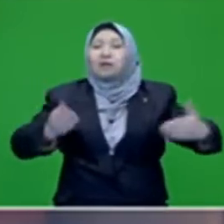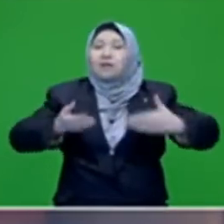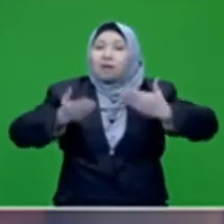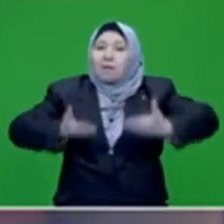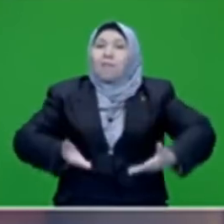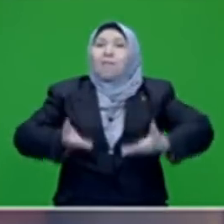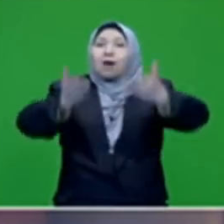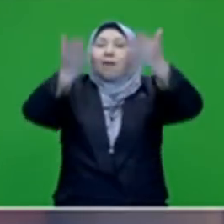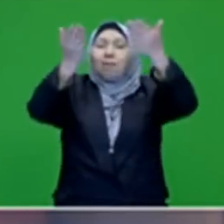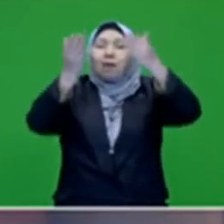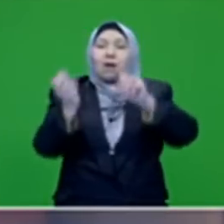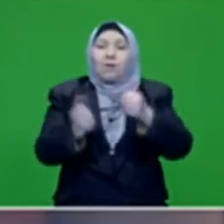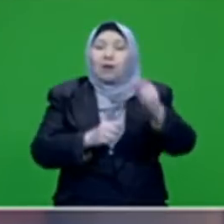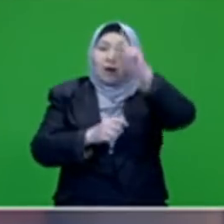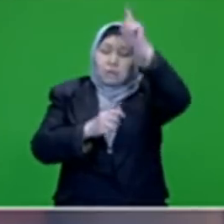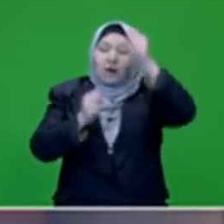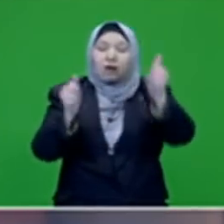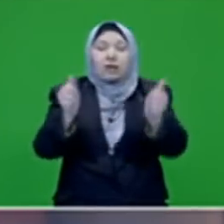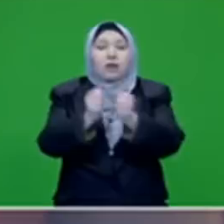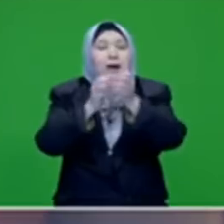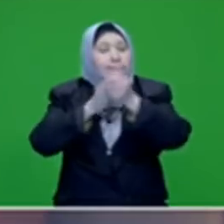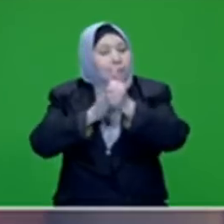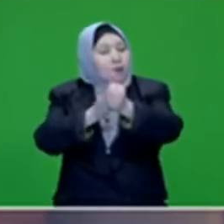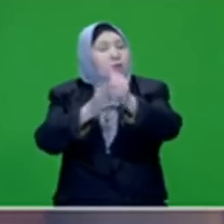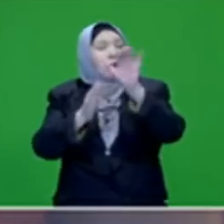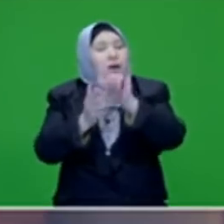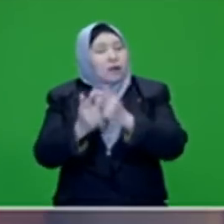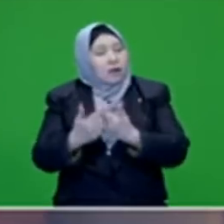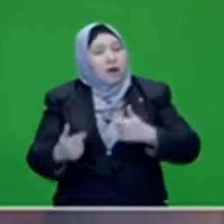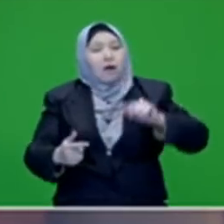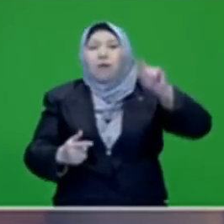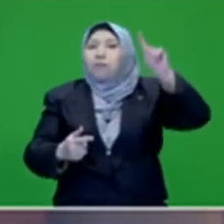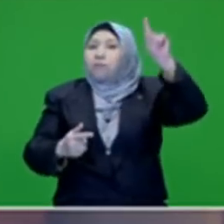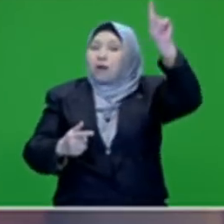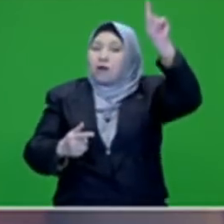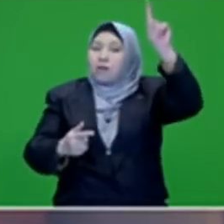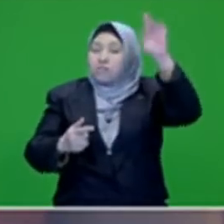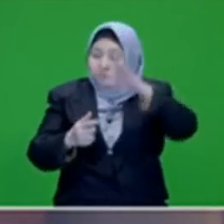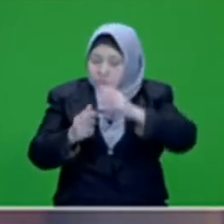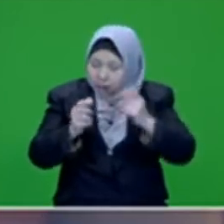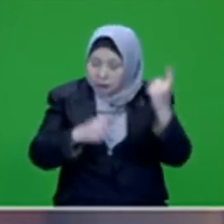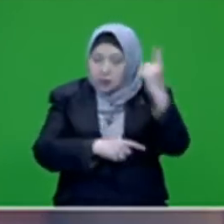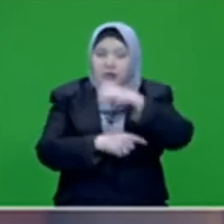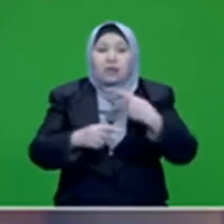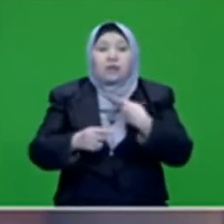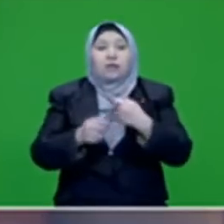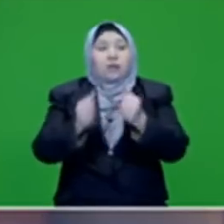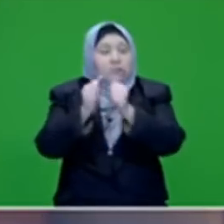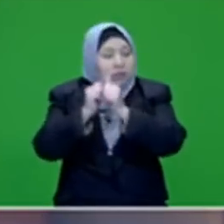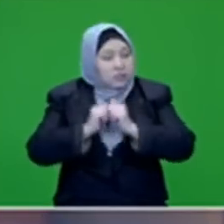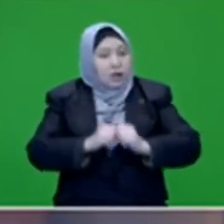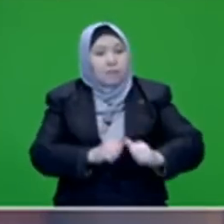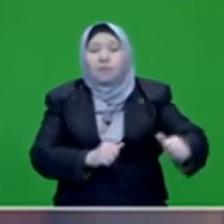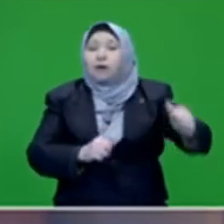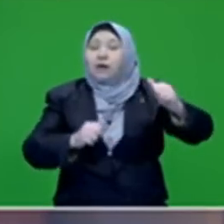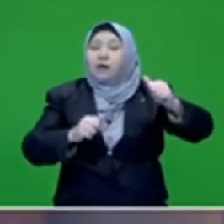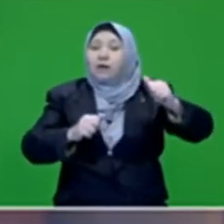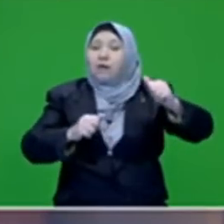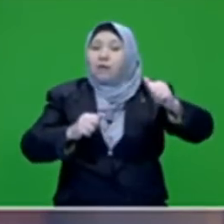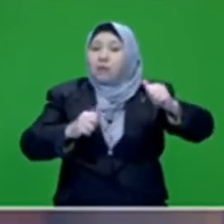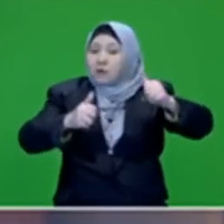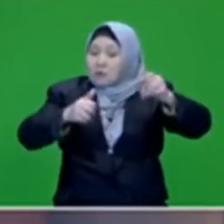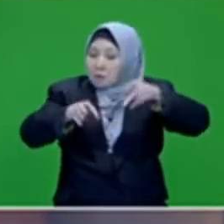oleh Allah dengan panduan daripada Yang Esa. Pada hari ini kita bersama dengan tokoh jemputan kita